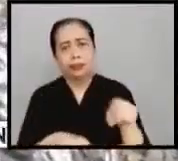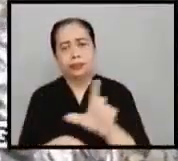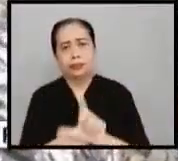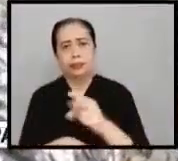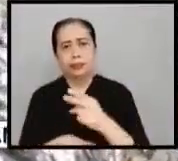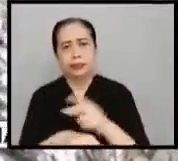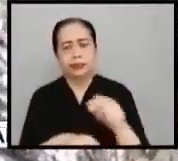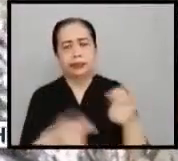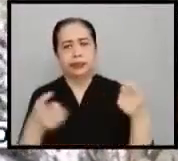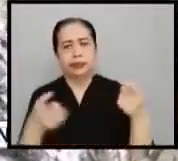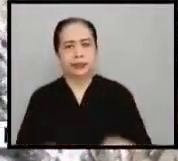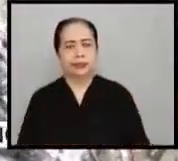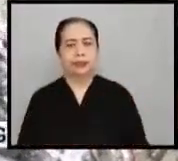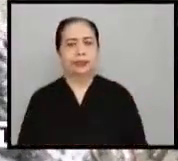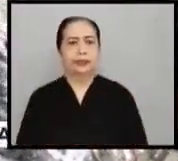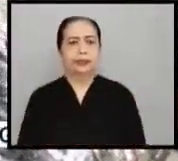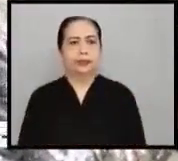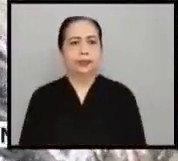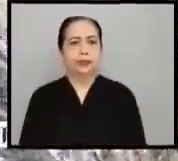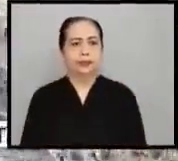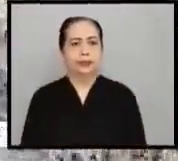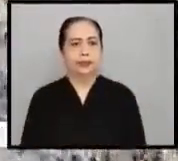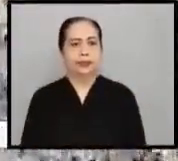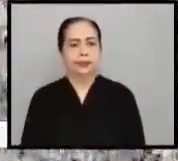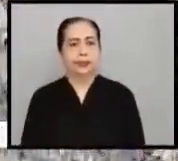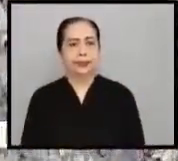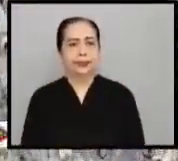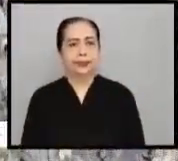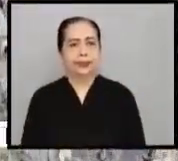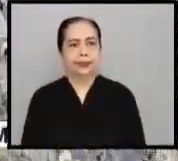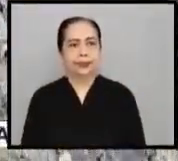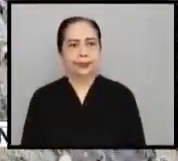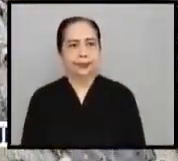Joshua Garcia para sa Morning Show ng Bayan, Rise and Shine, Pilipinas.